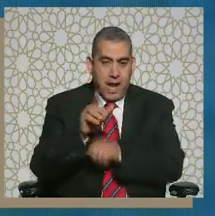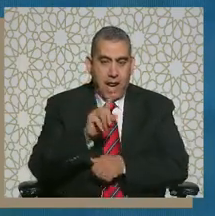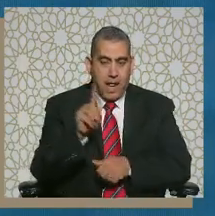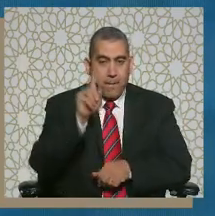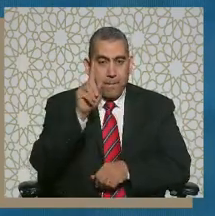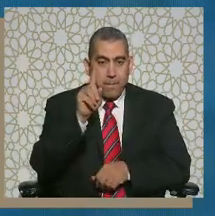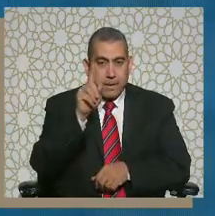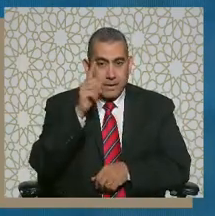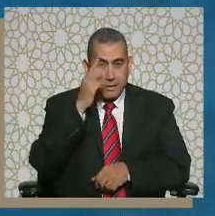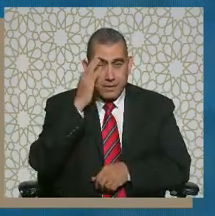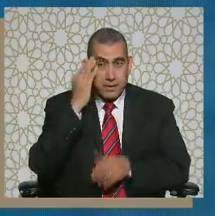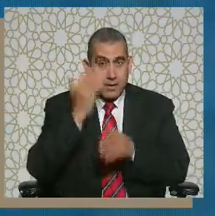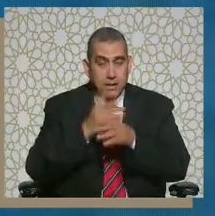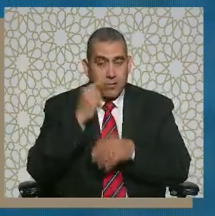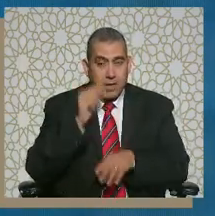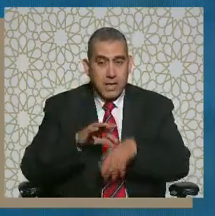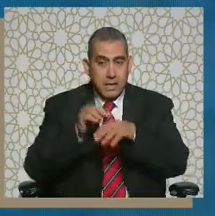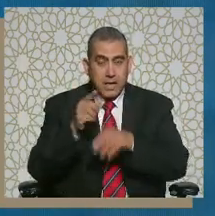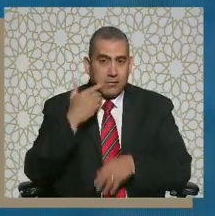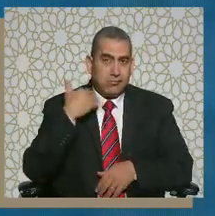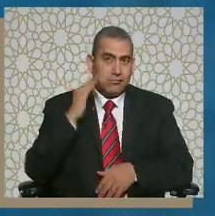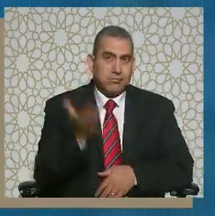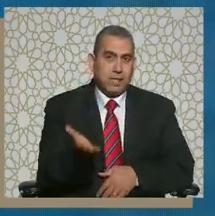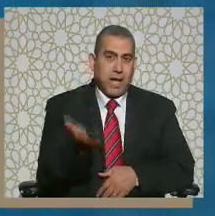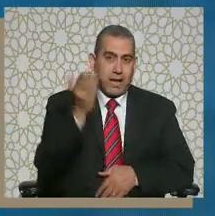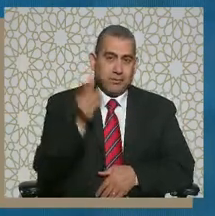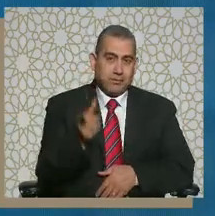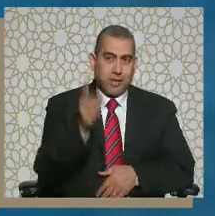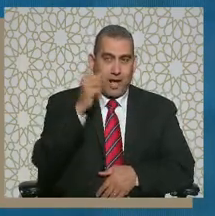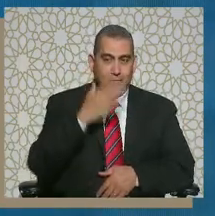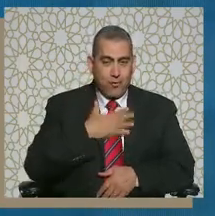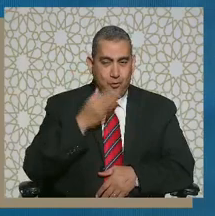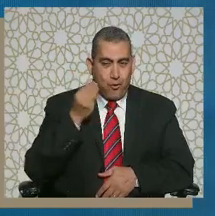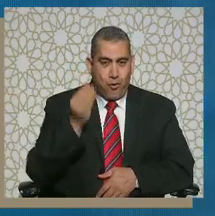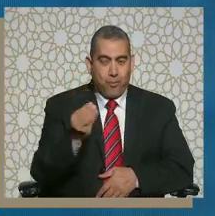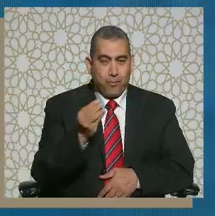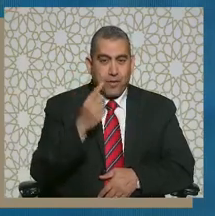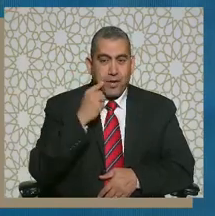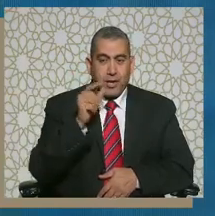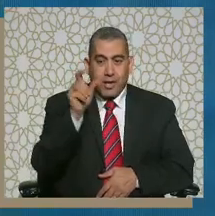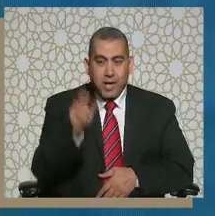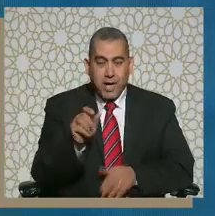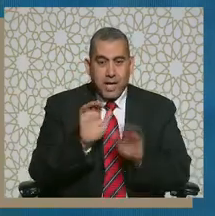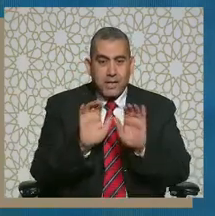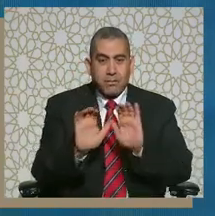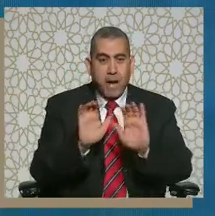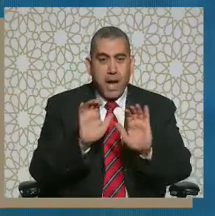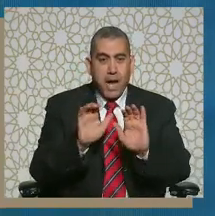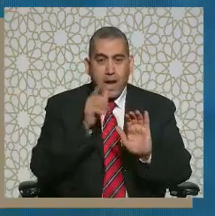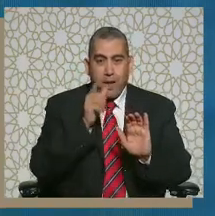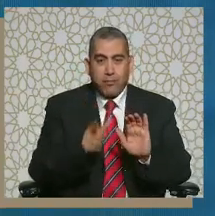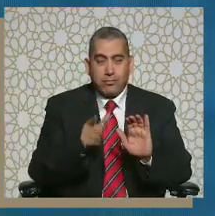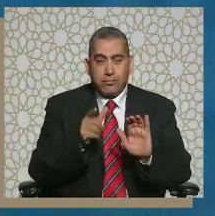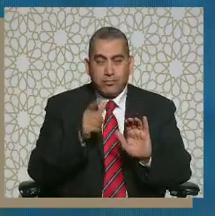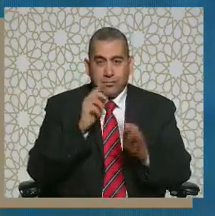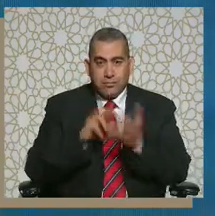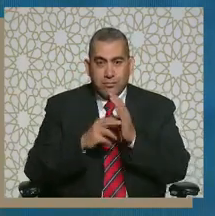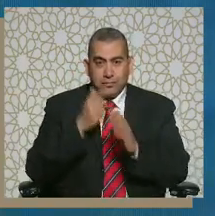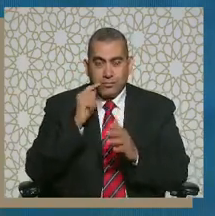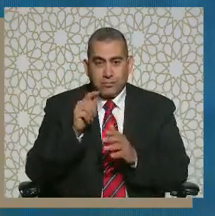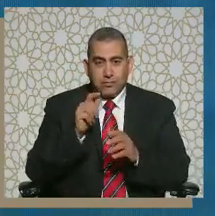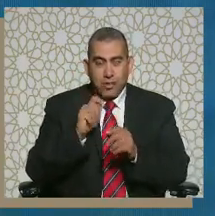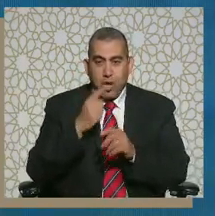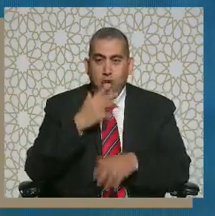ليه لان الانسان كريم اذا كرامه سيدنا اسماعيل وصيانه